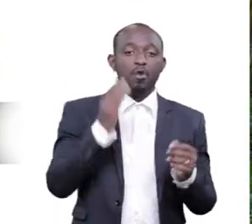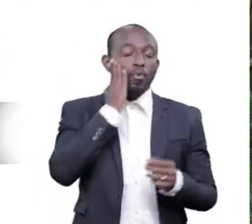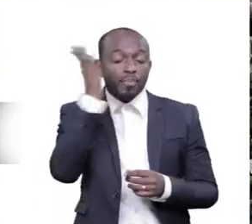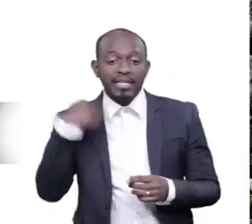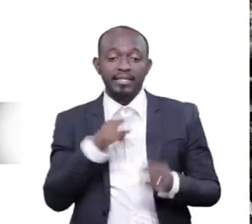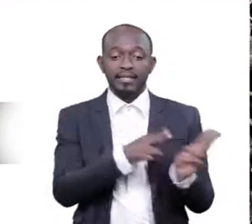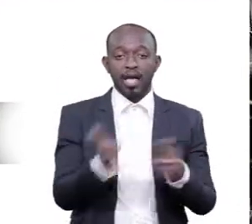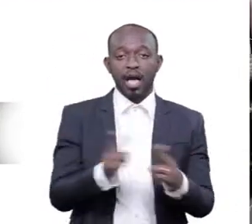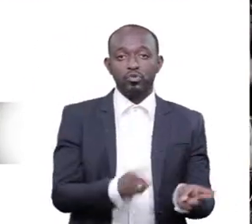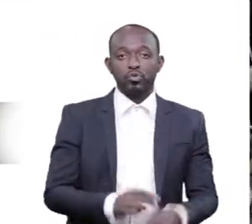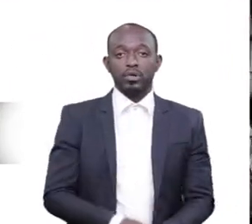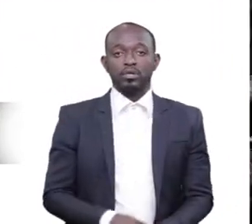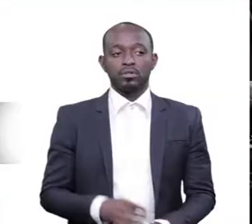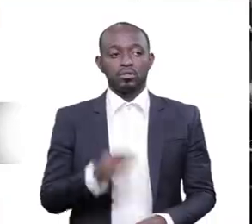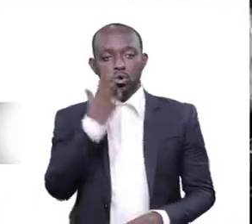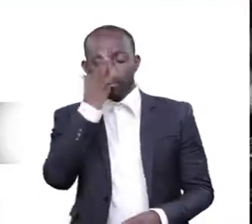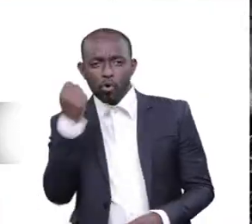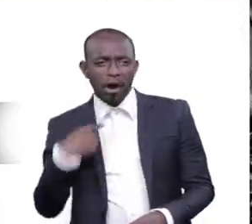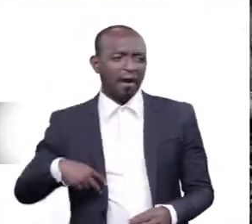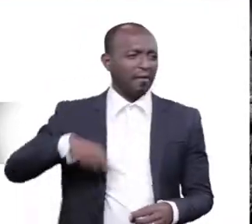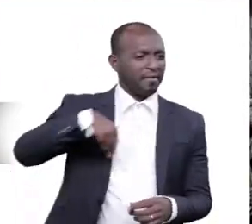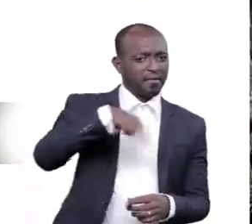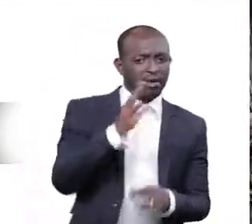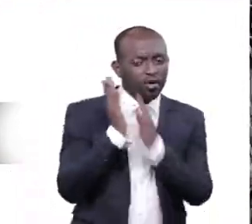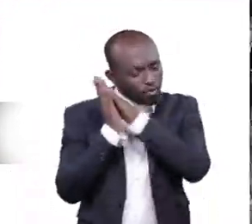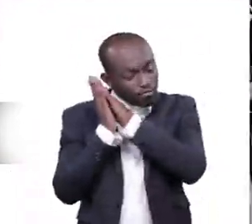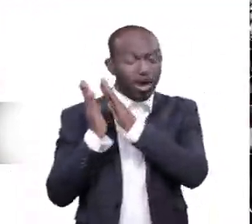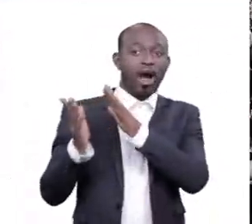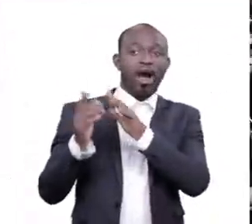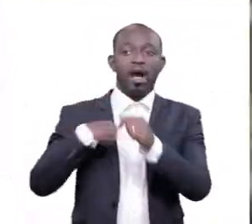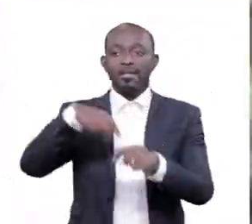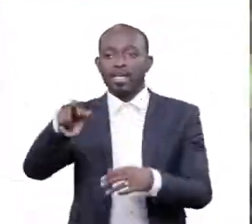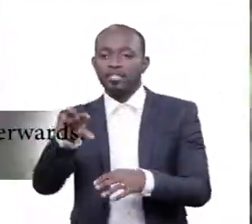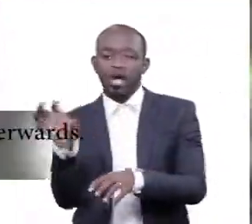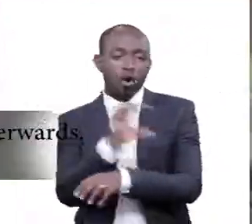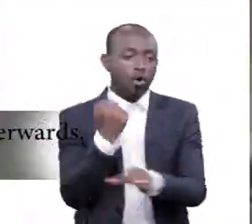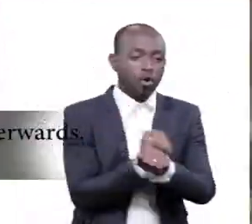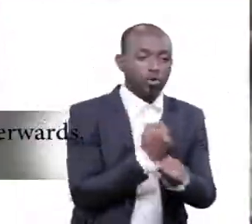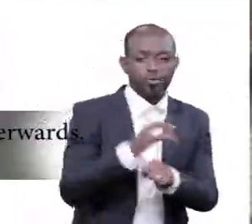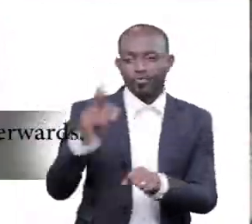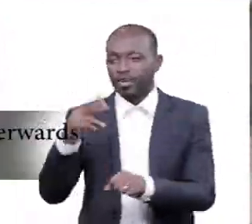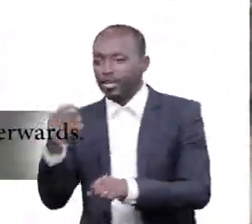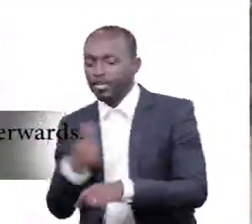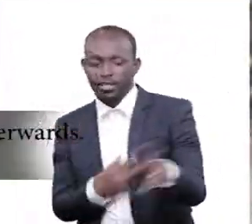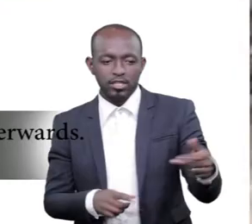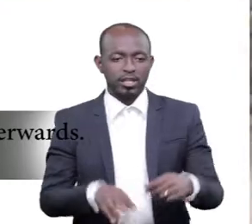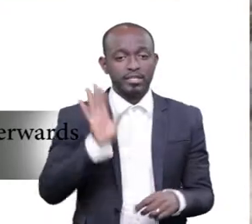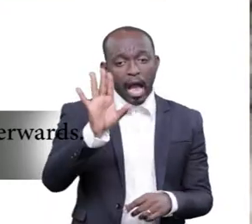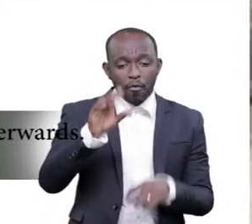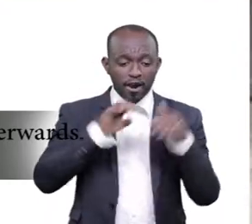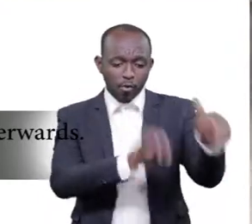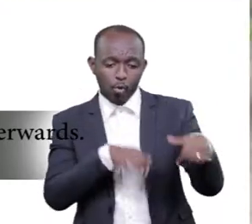tubyukira mu buzima bwacu bwa buri munsi ndabanza nkajya kwahirira iyo nka yaba ari n'igikorwa cyo kuza